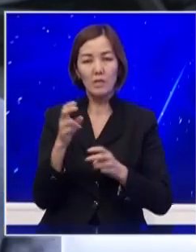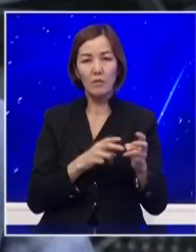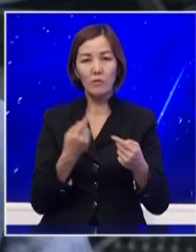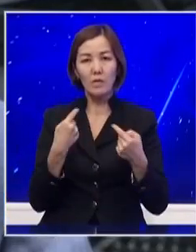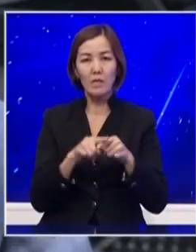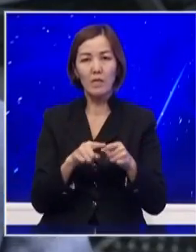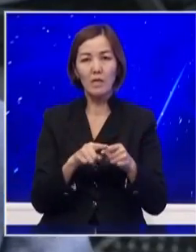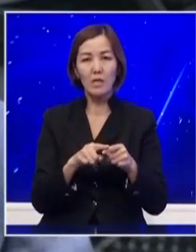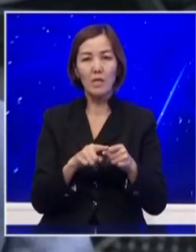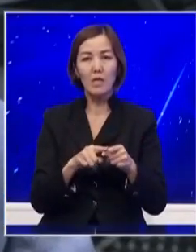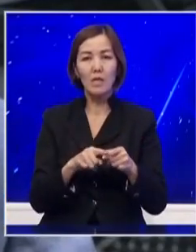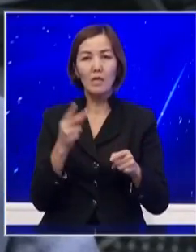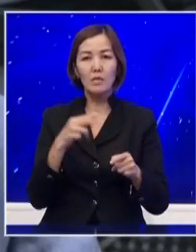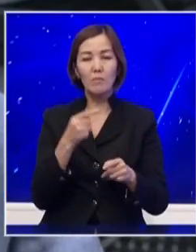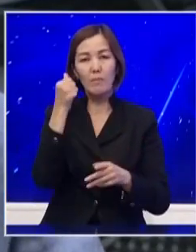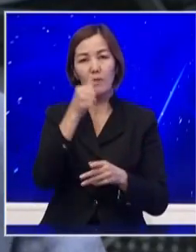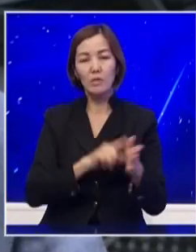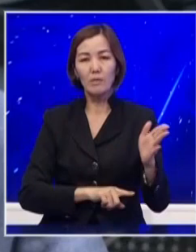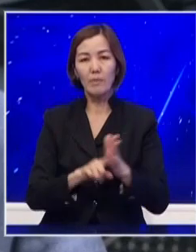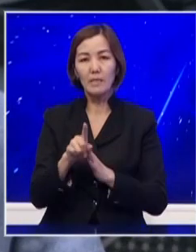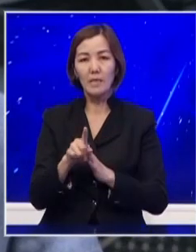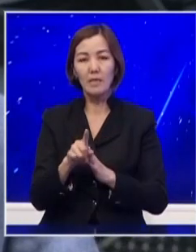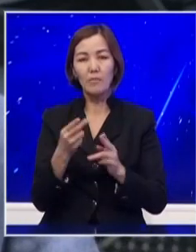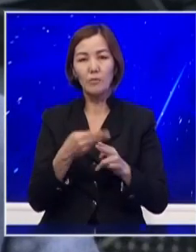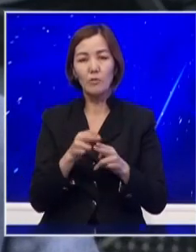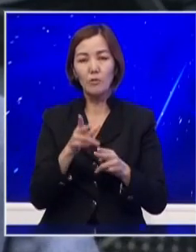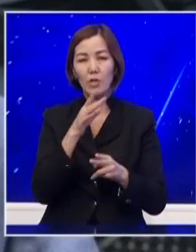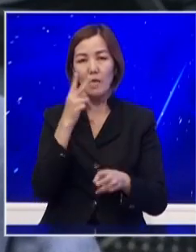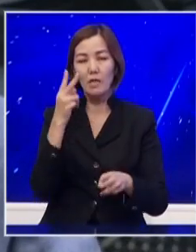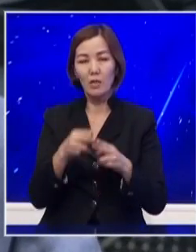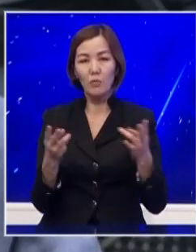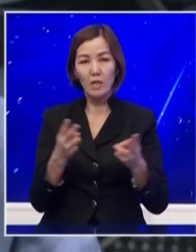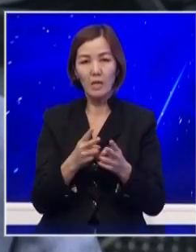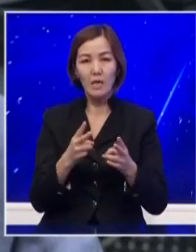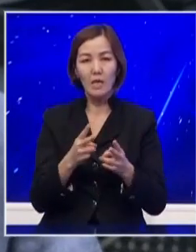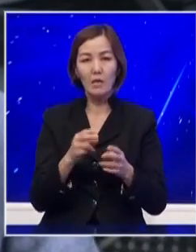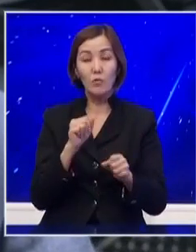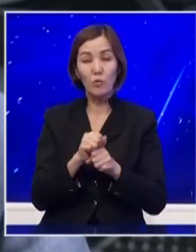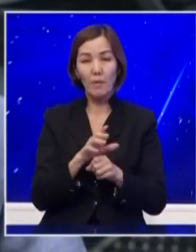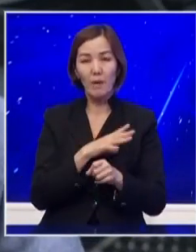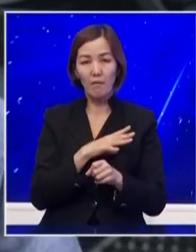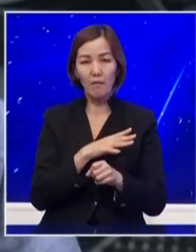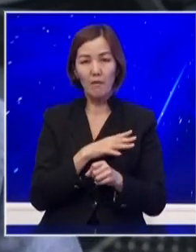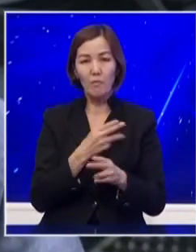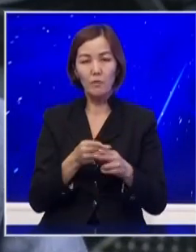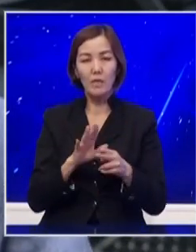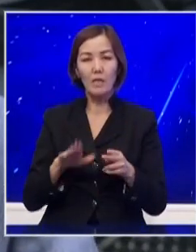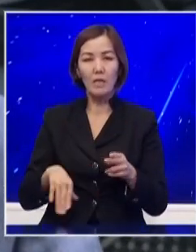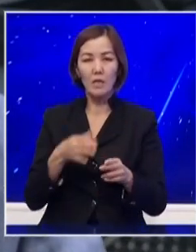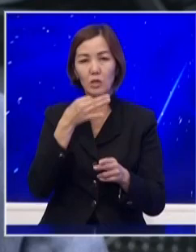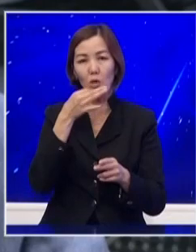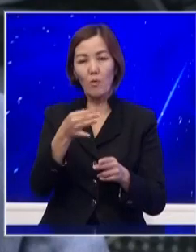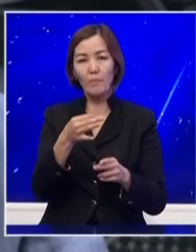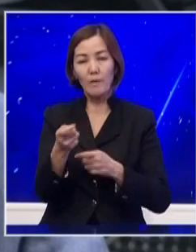қосуға арналған жоба 2021 жылы басталып, сол жылы аяқталу керек болған, бірақ себепсіз тоқтап қалды. Осыдан кейін біз жауапты басқарма